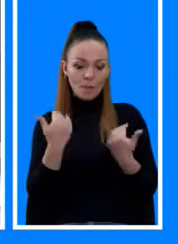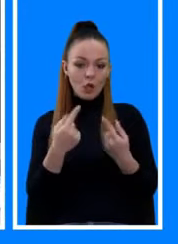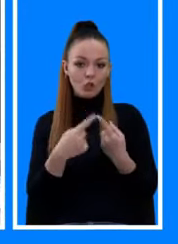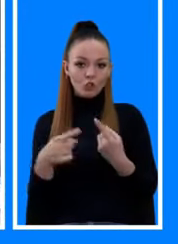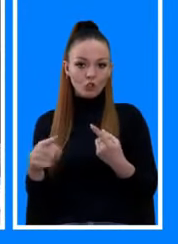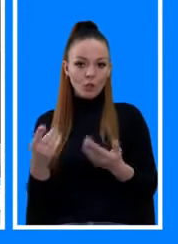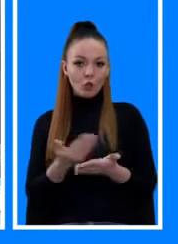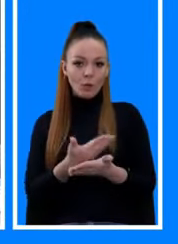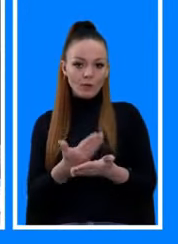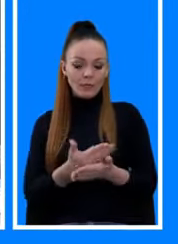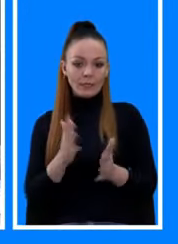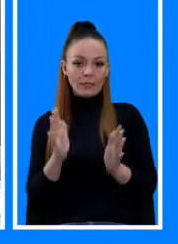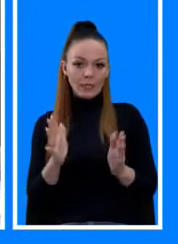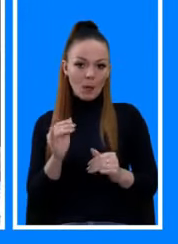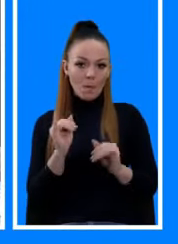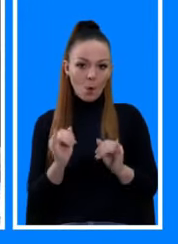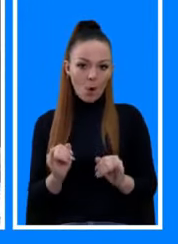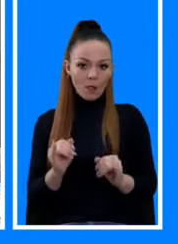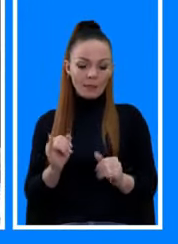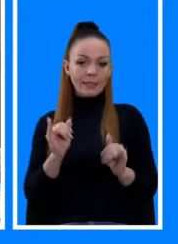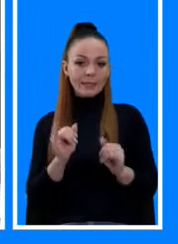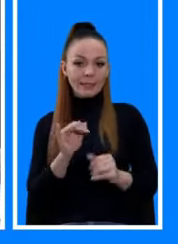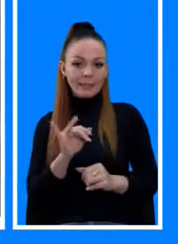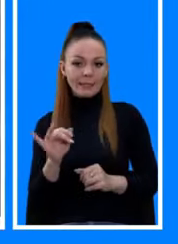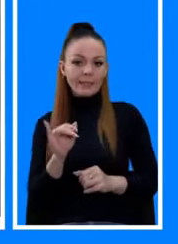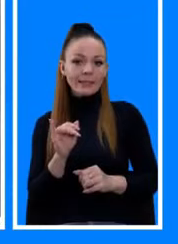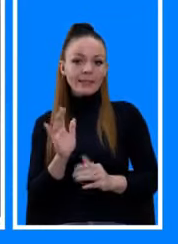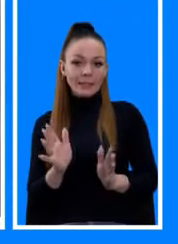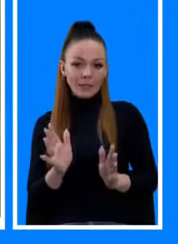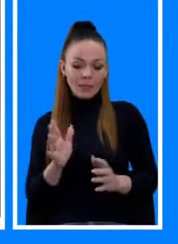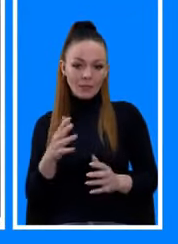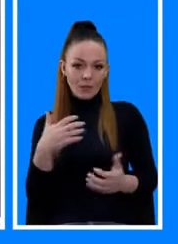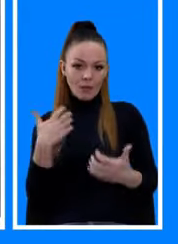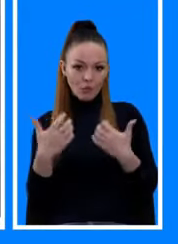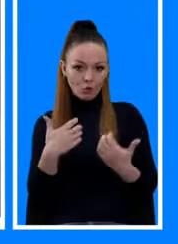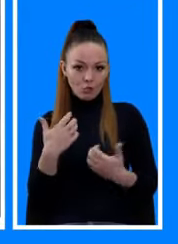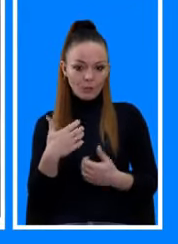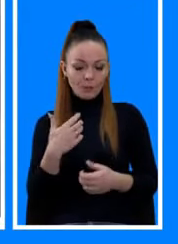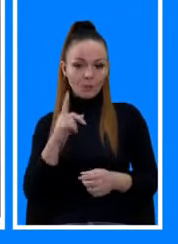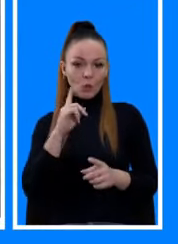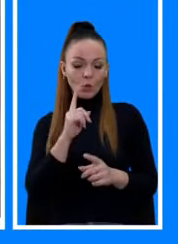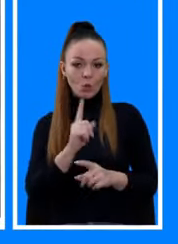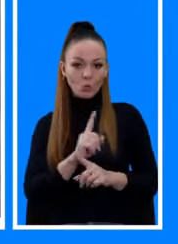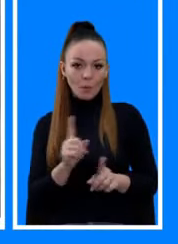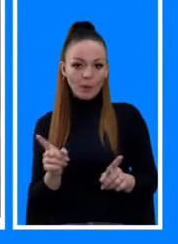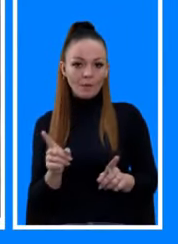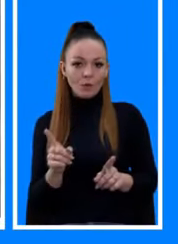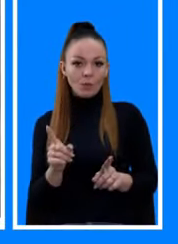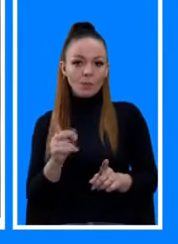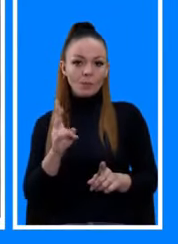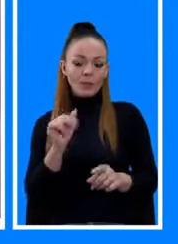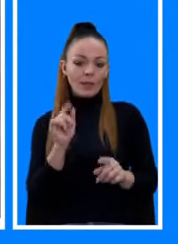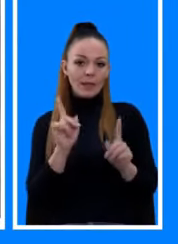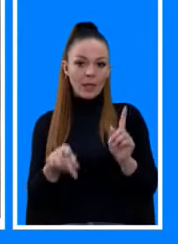новин, вони тільки погані і тільки тривожні. Особливо на